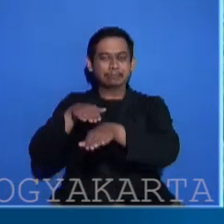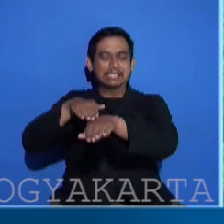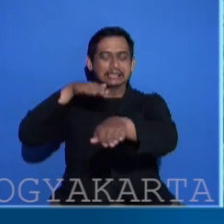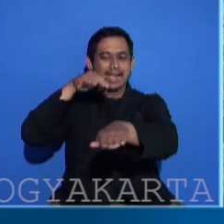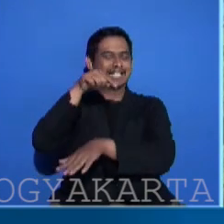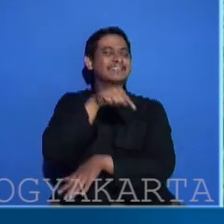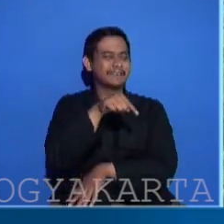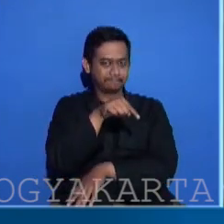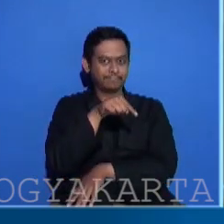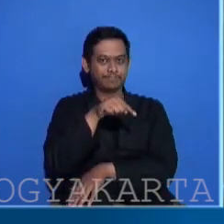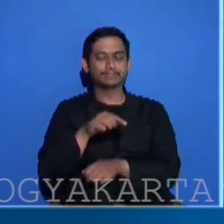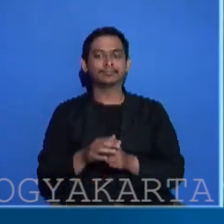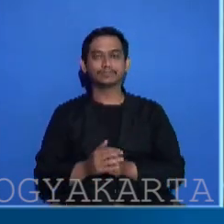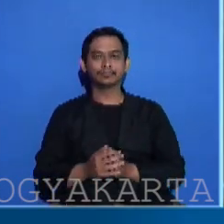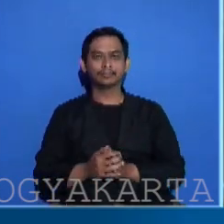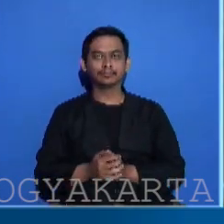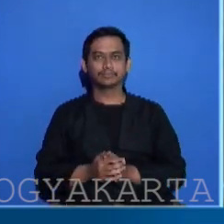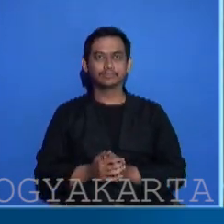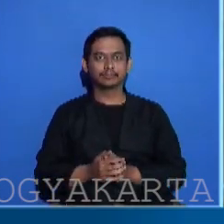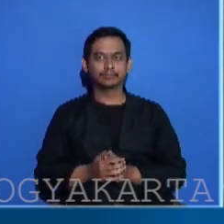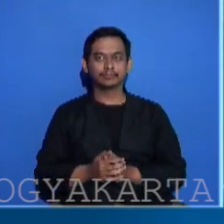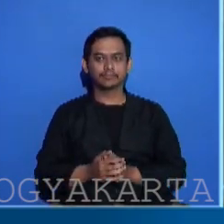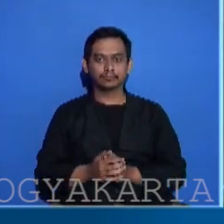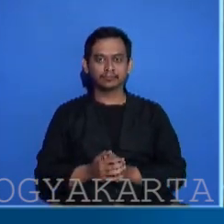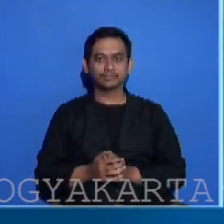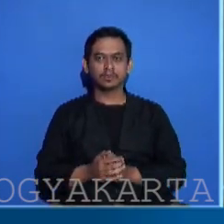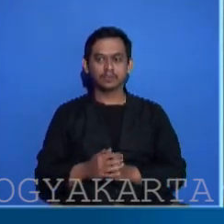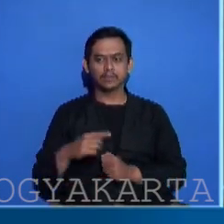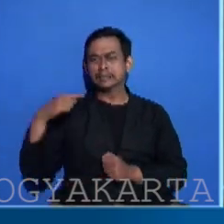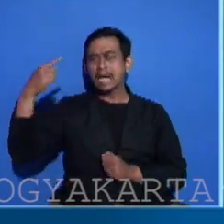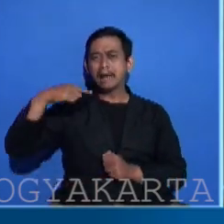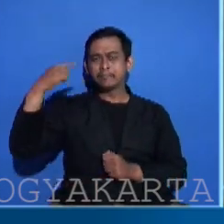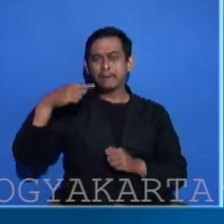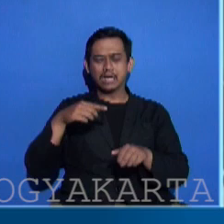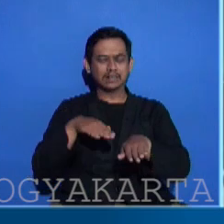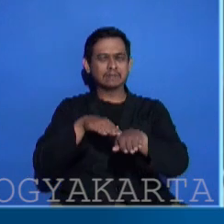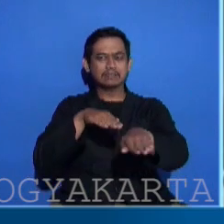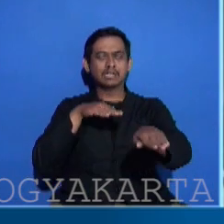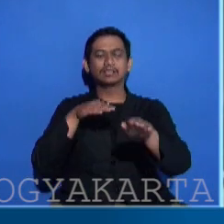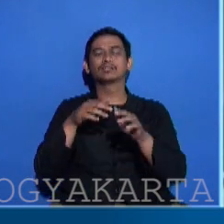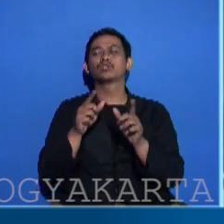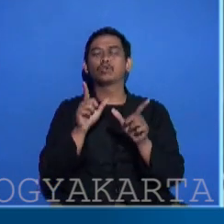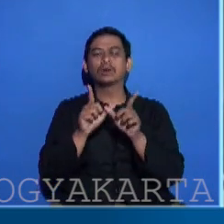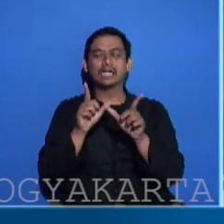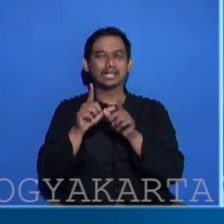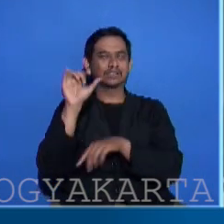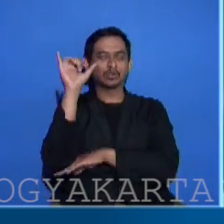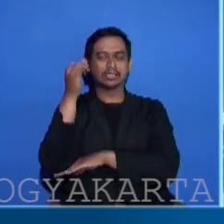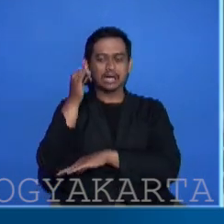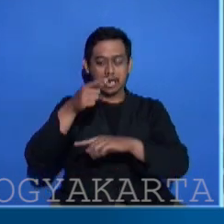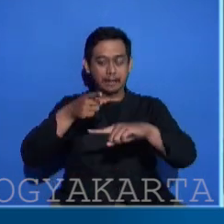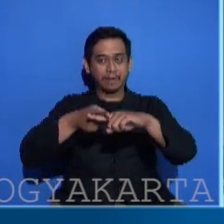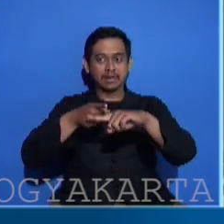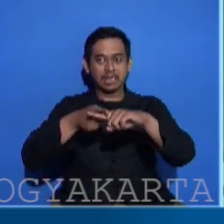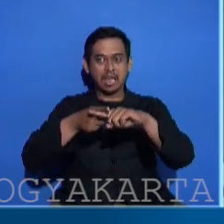salah satu kawasan yang menjadi langganan kemacetan di Jalan Utama Wonosari Jogja tepatnya di persimpangan kapaliwon